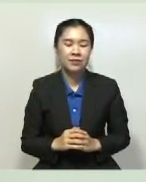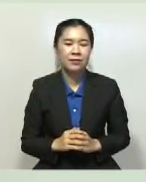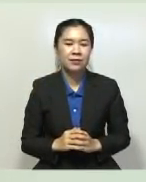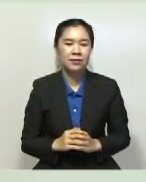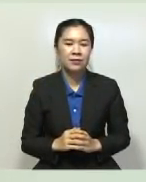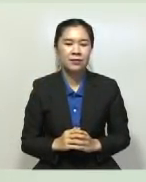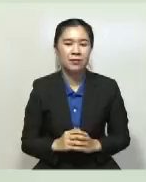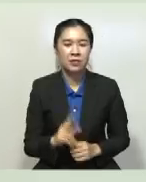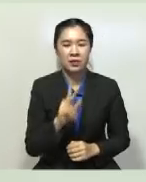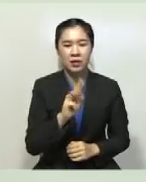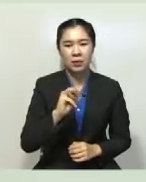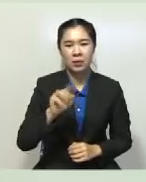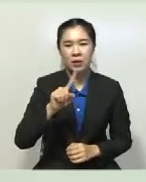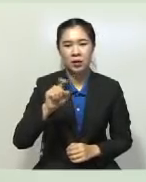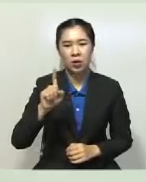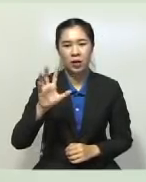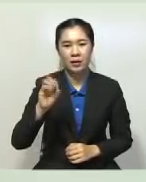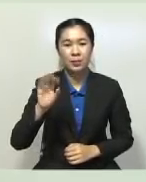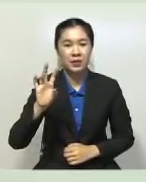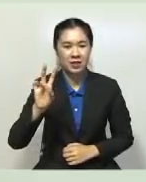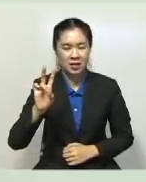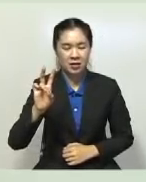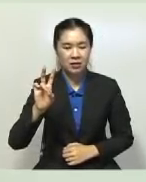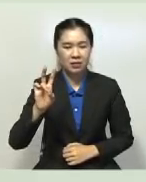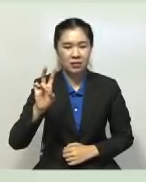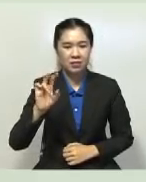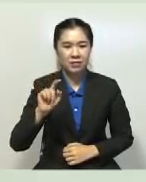กิโลเมตรที่157ถึง